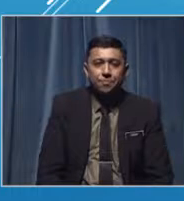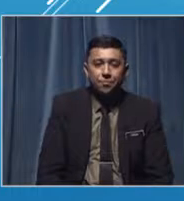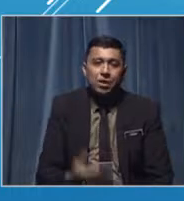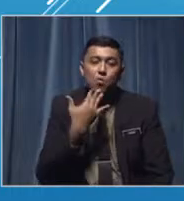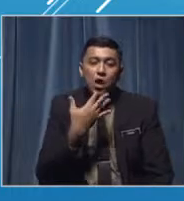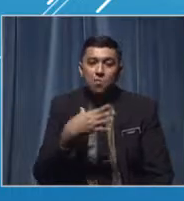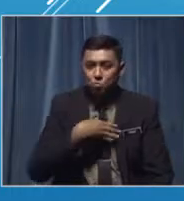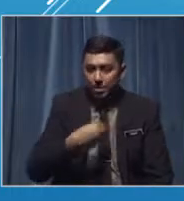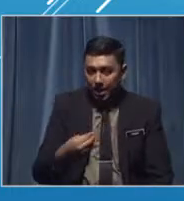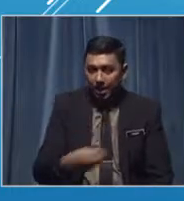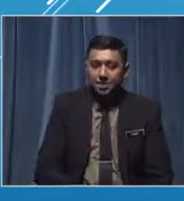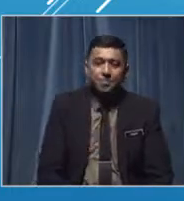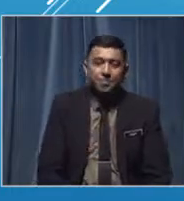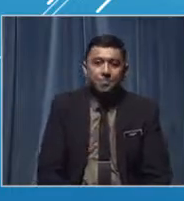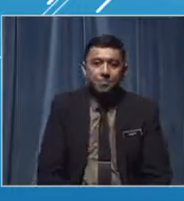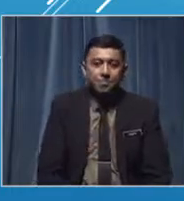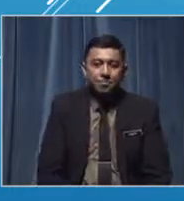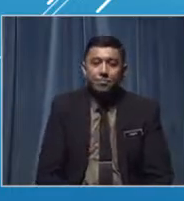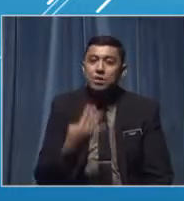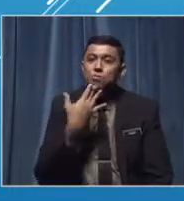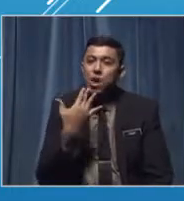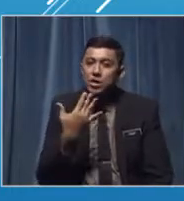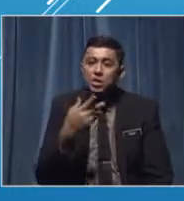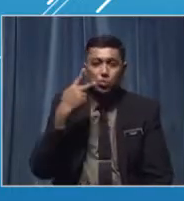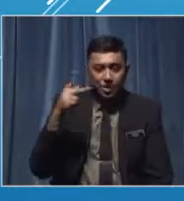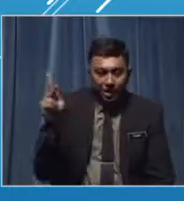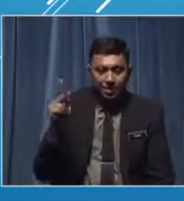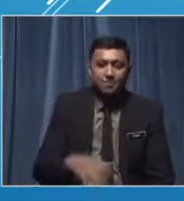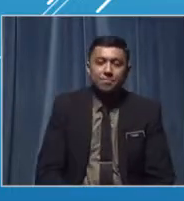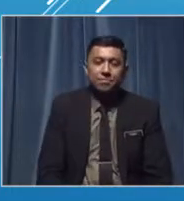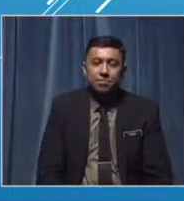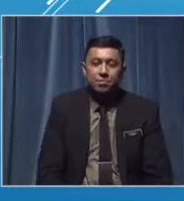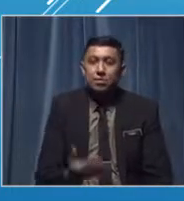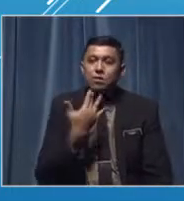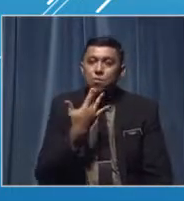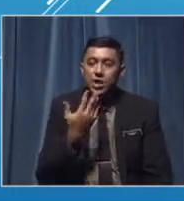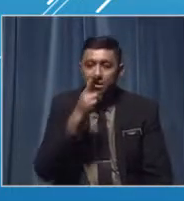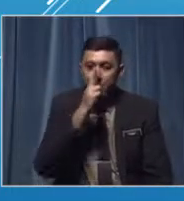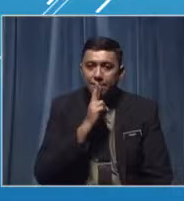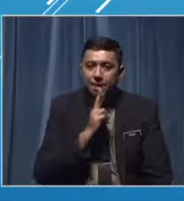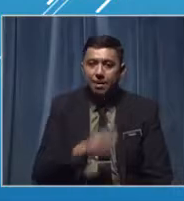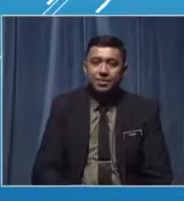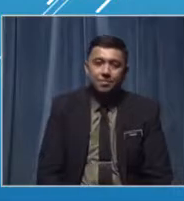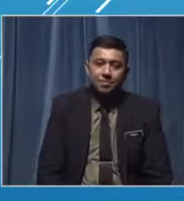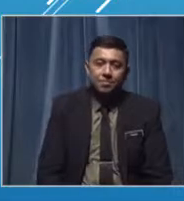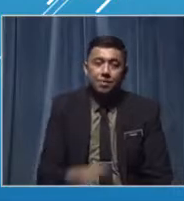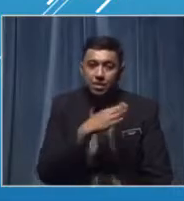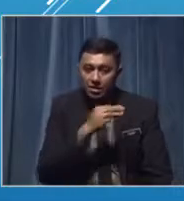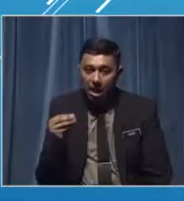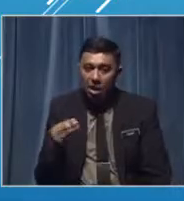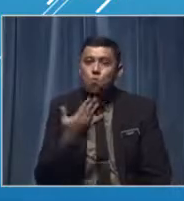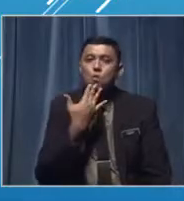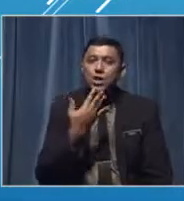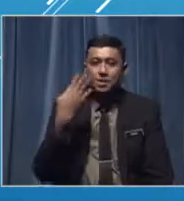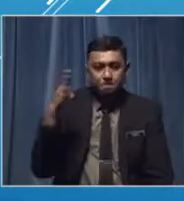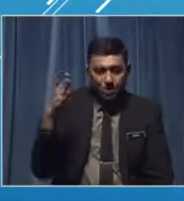warna putih, warna kuning, warna merah dan warna